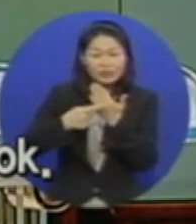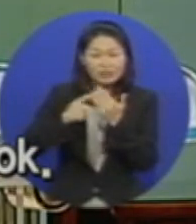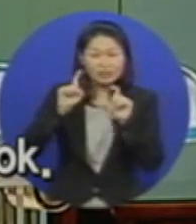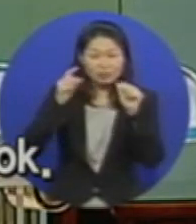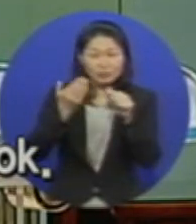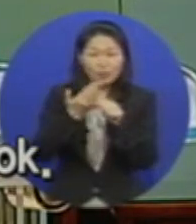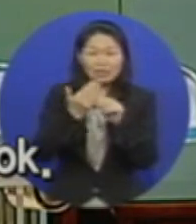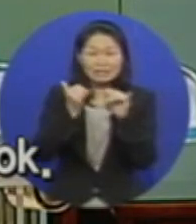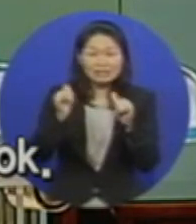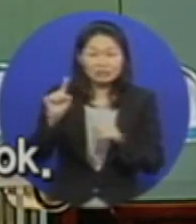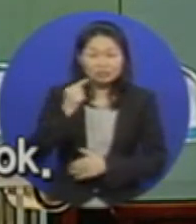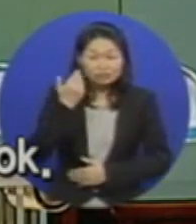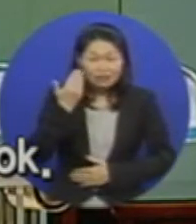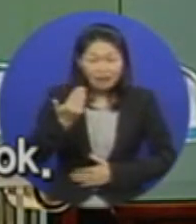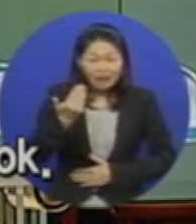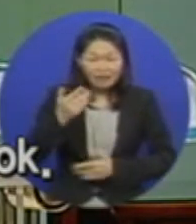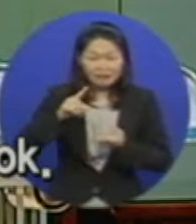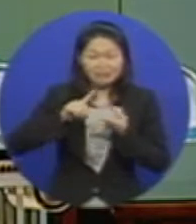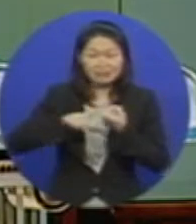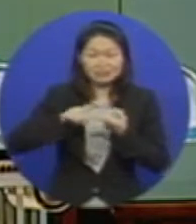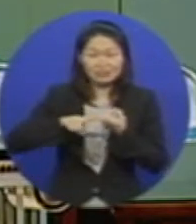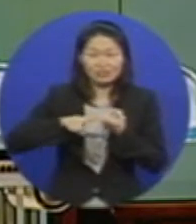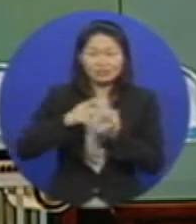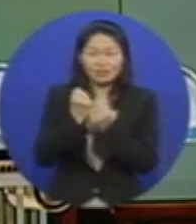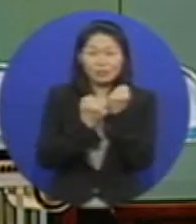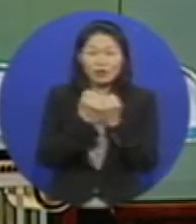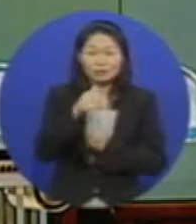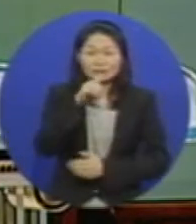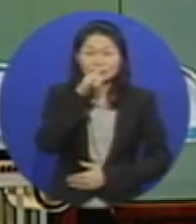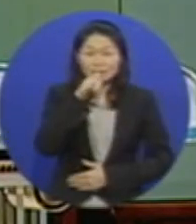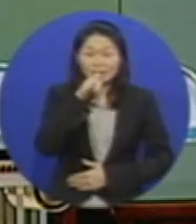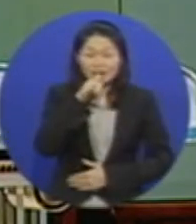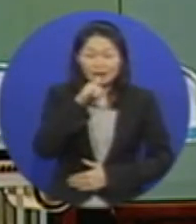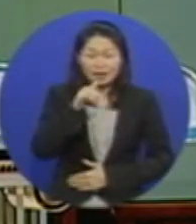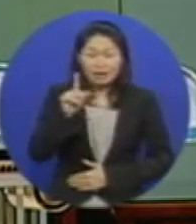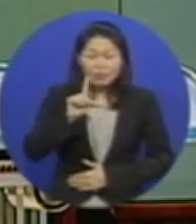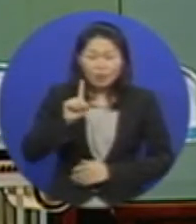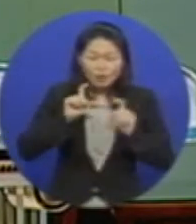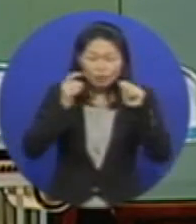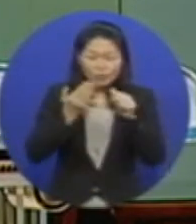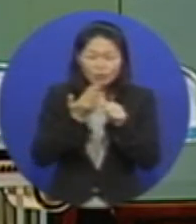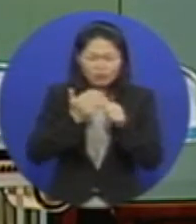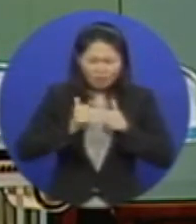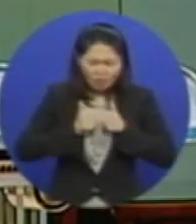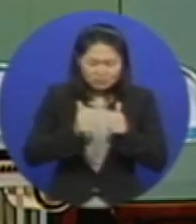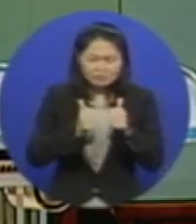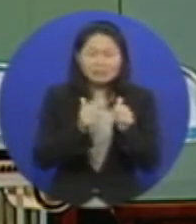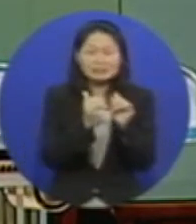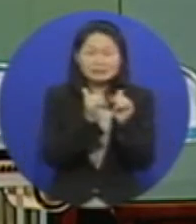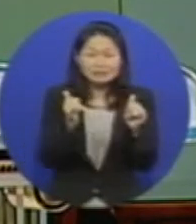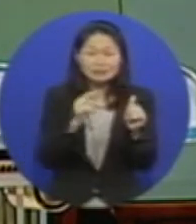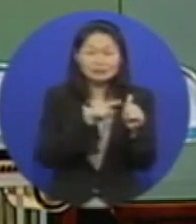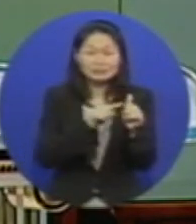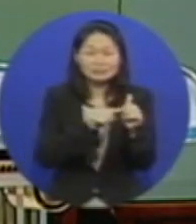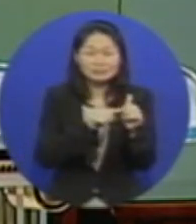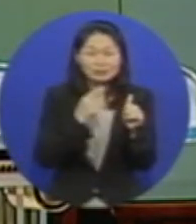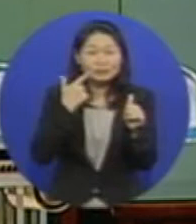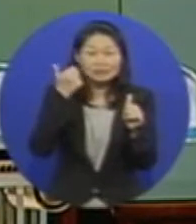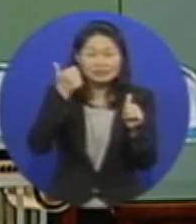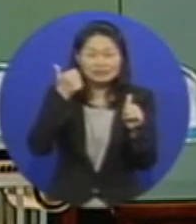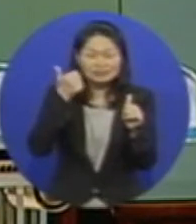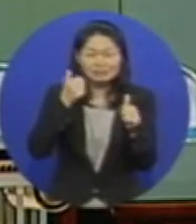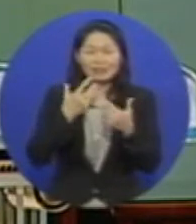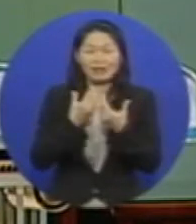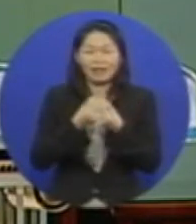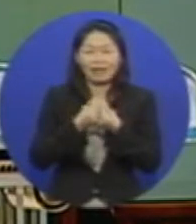어떤 사람인가 에 대한 설명을 하는데 목회를 열심히 하시는 목사님을 예를 드셨어요